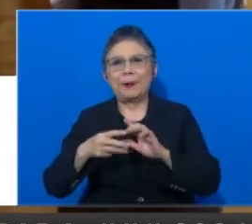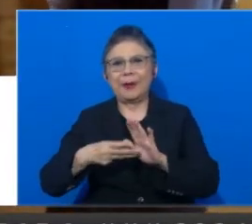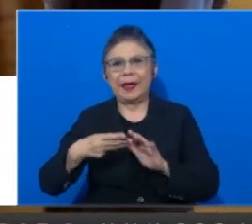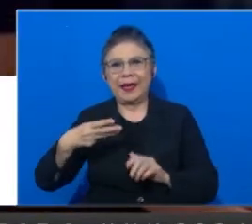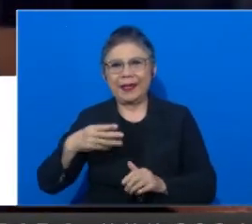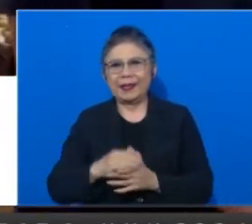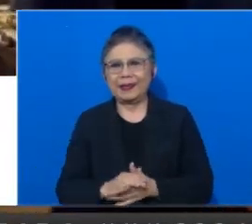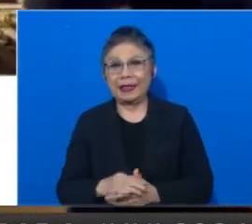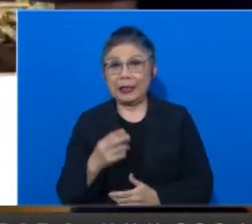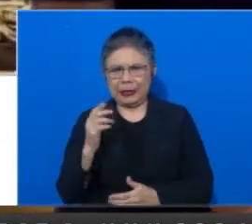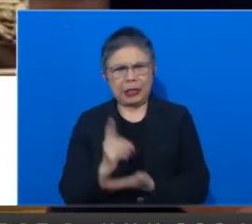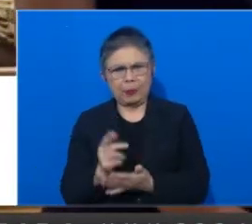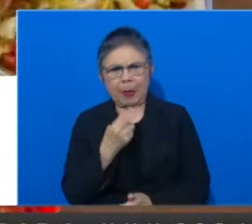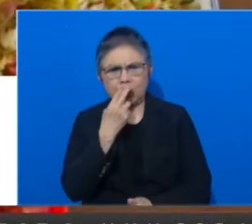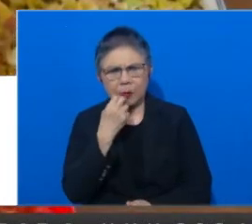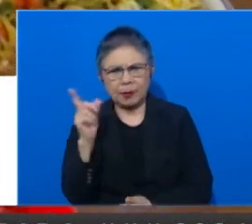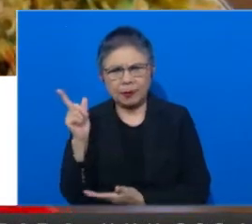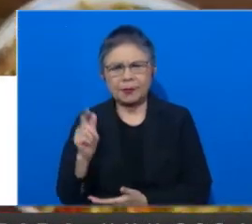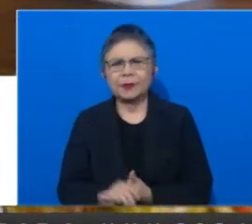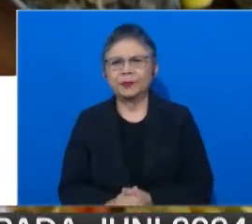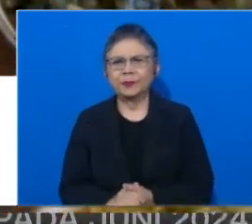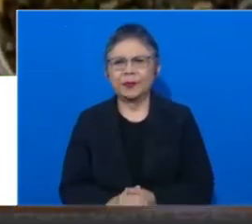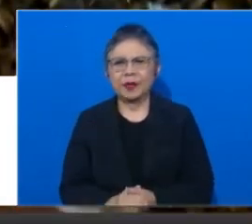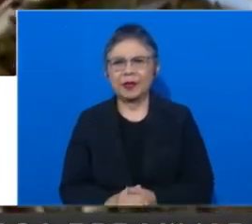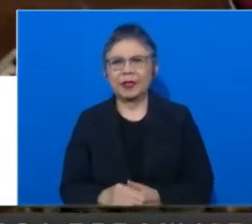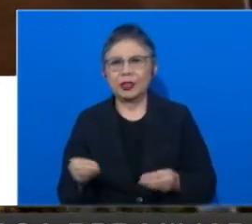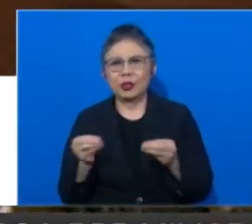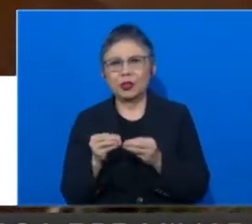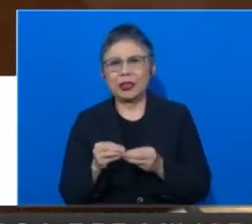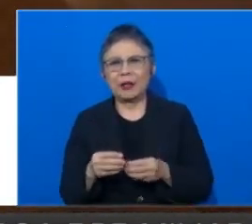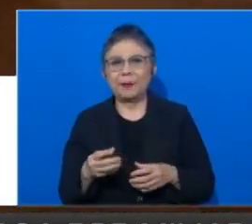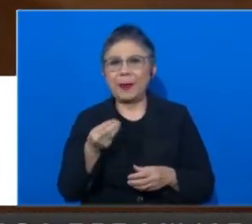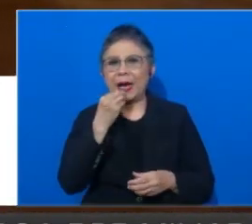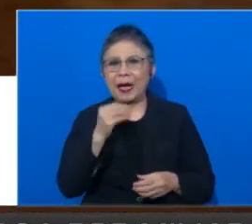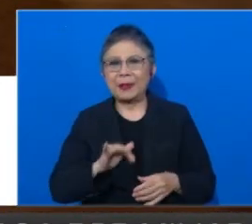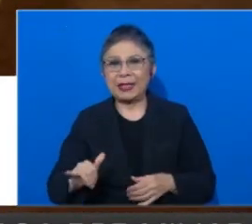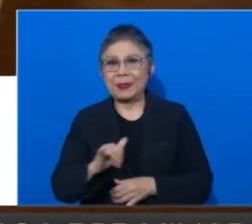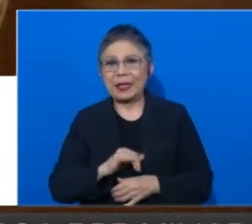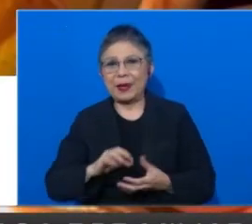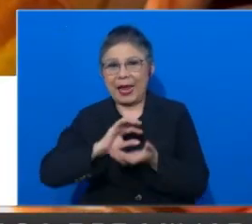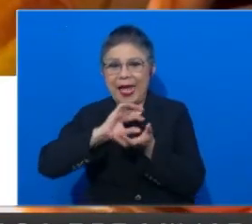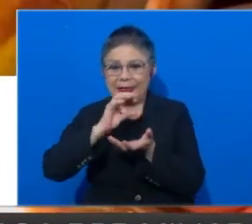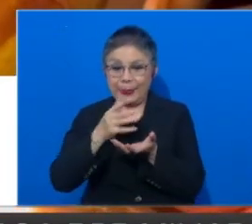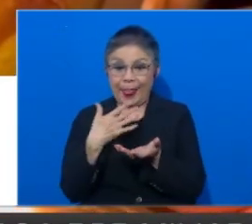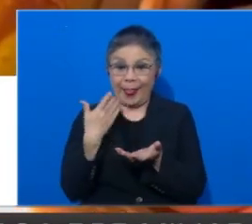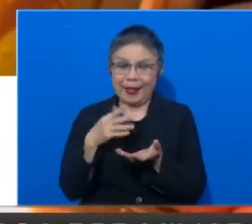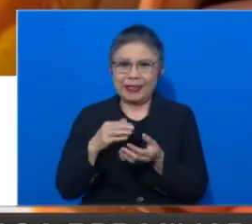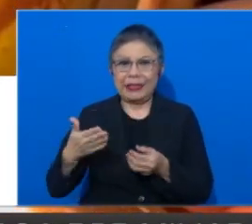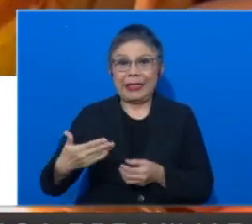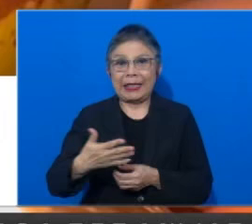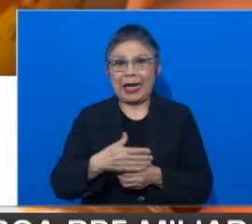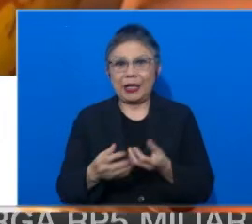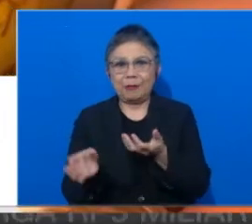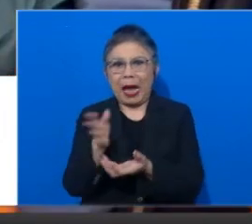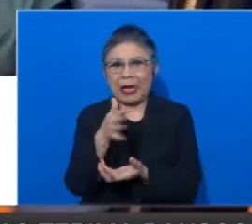Masih di sekitar Bandung, Jawa Barat. Yang satu ini cocok dijadikan teman makan bersama nasi. Ikan gurame bakar